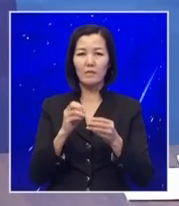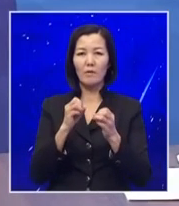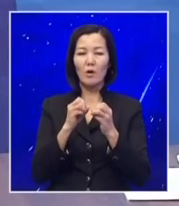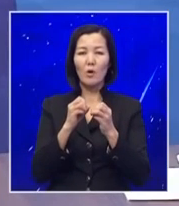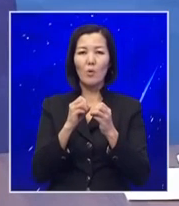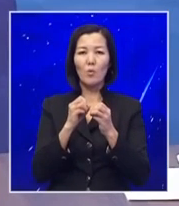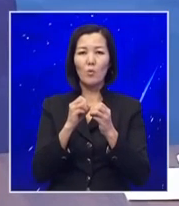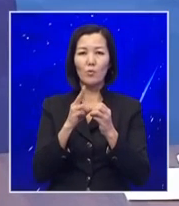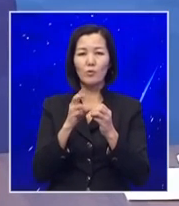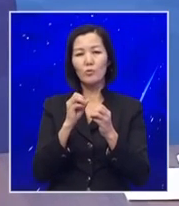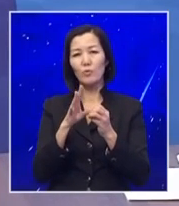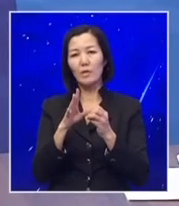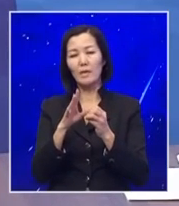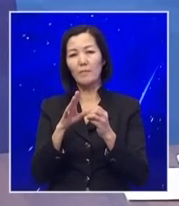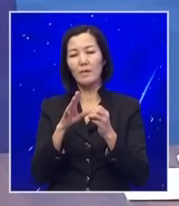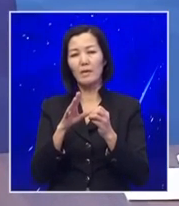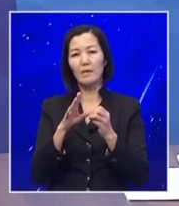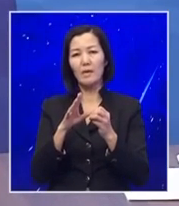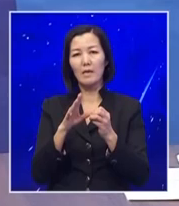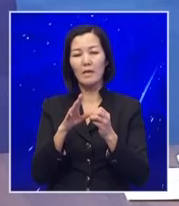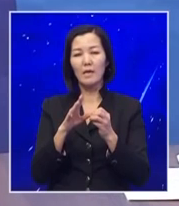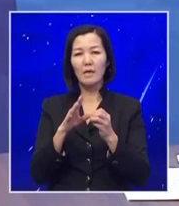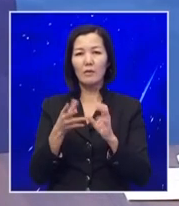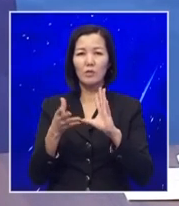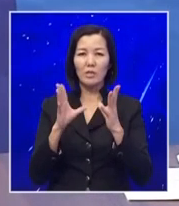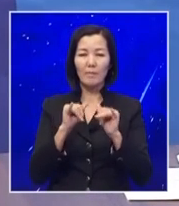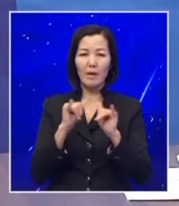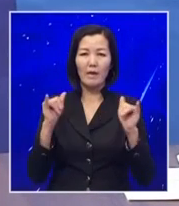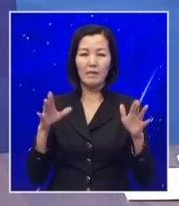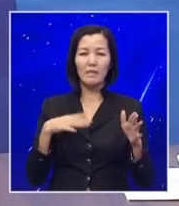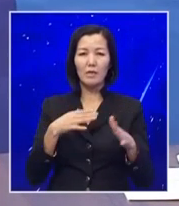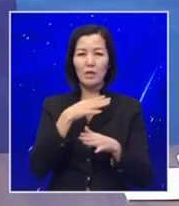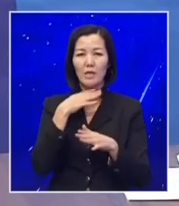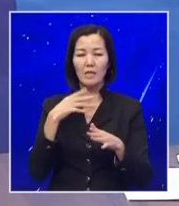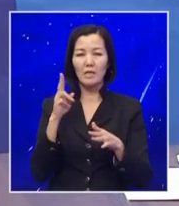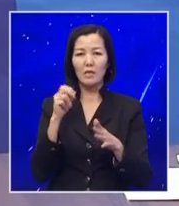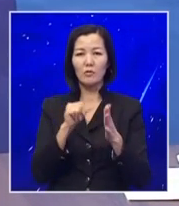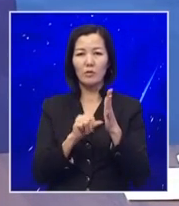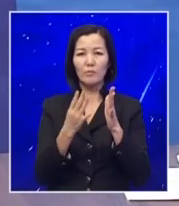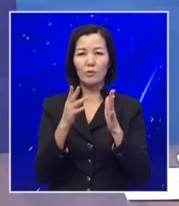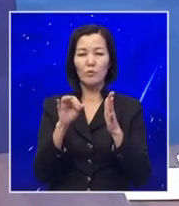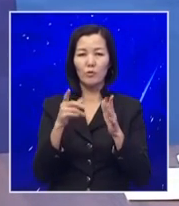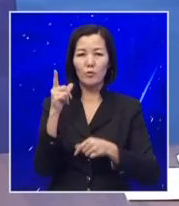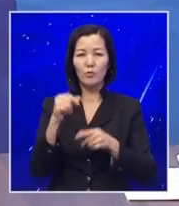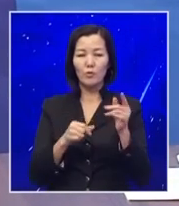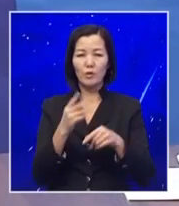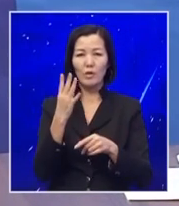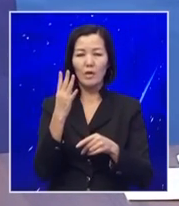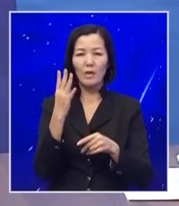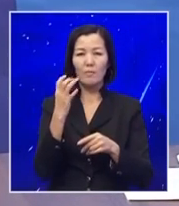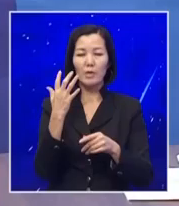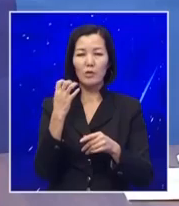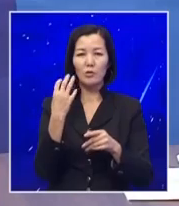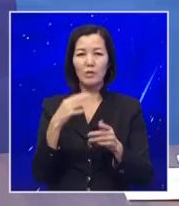3012 басқа, жылқы 1113 басқа артты. Сондай-ақ ет 264 тоннаға, сүт 547